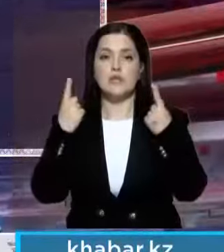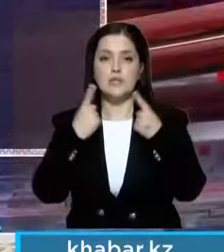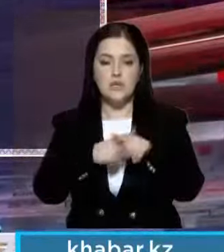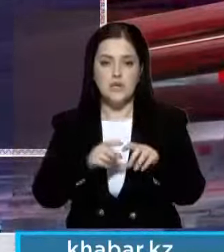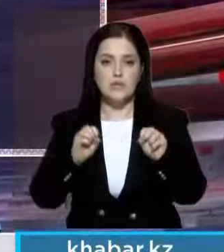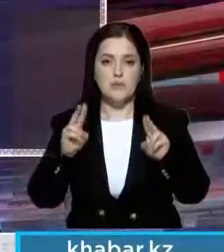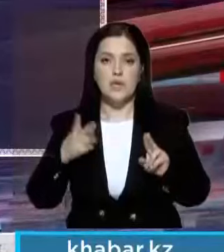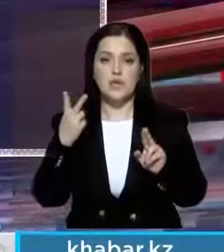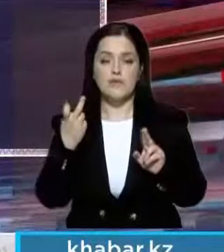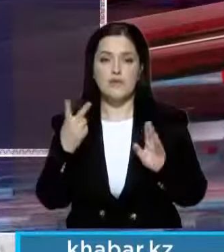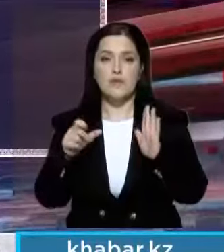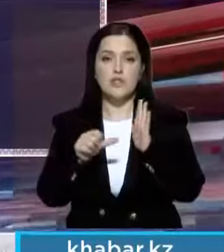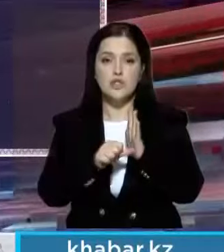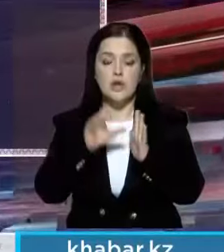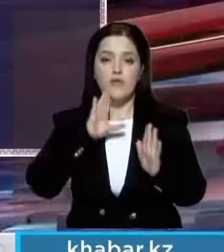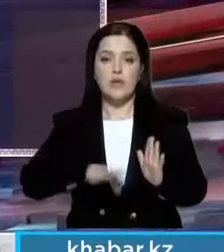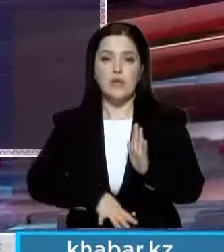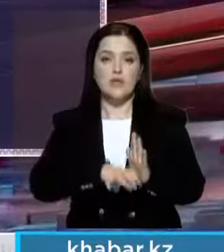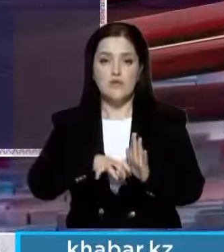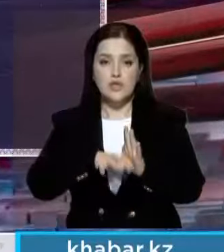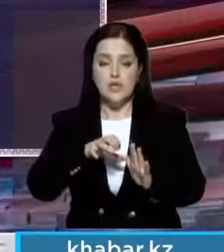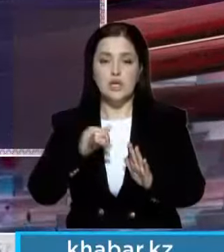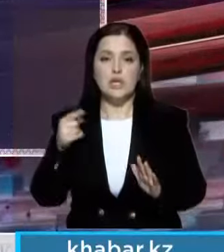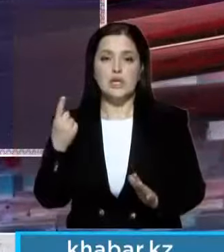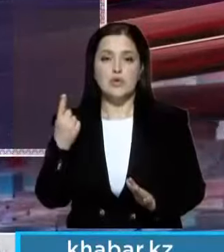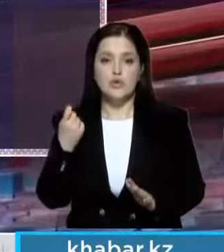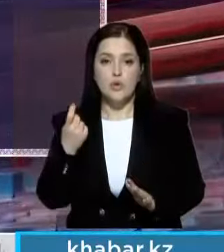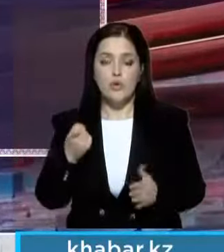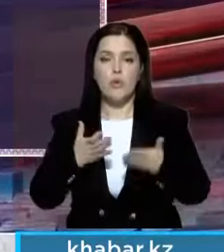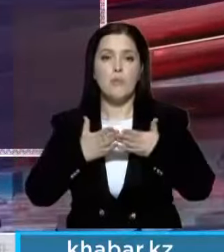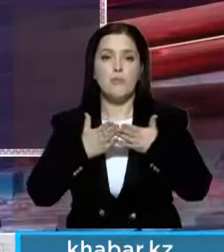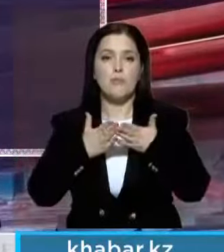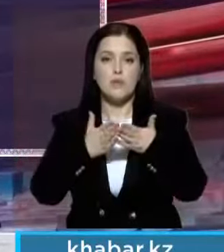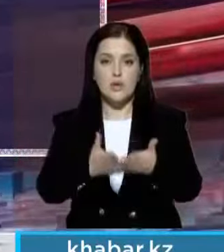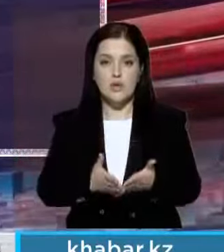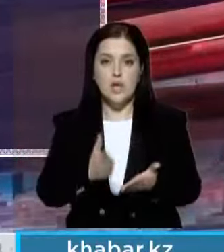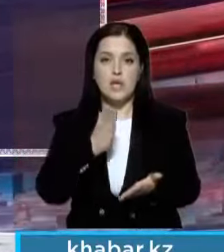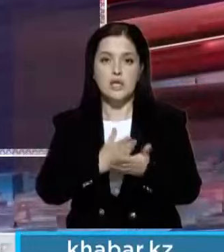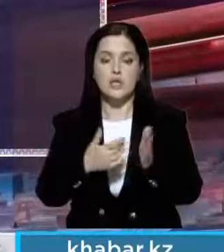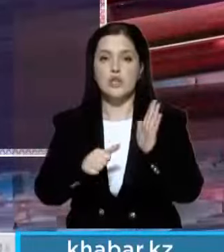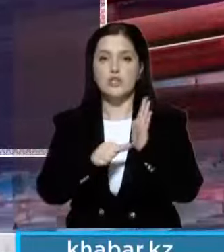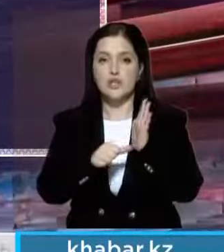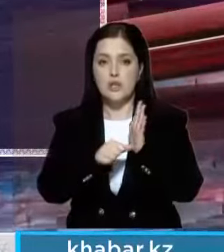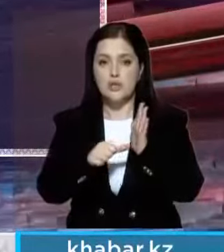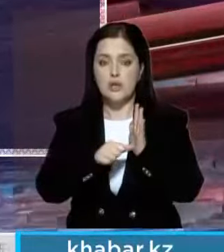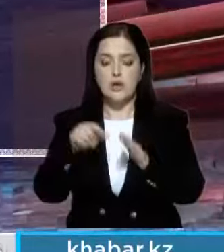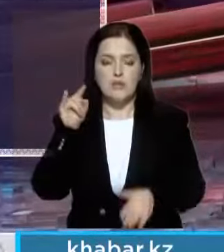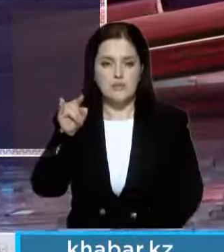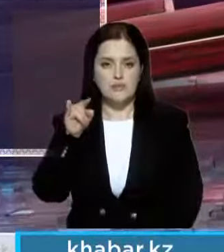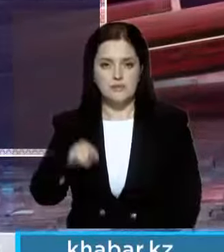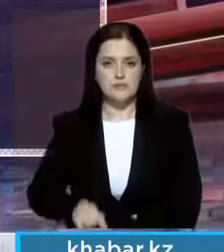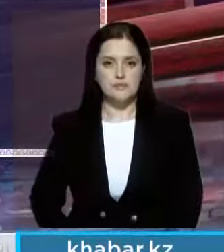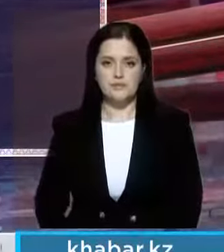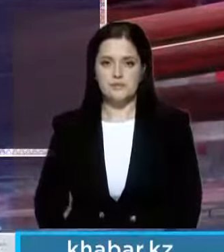1529 единиц техники, 226 водооткачивающих средств и сотня плавательных средств. 6 также воздушных